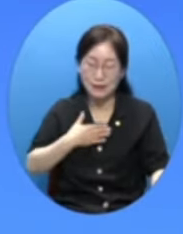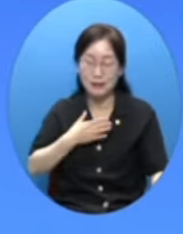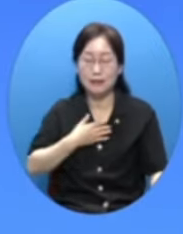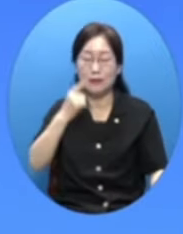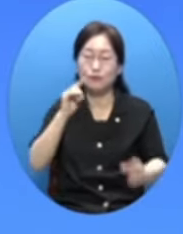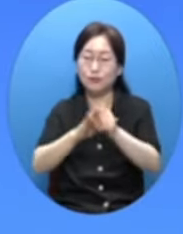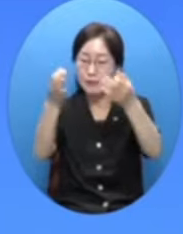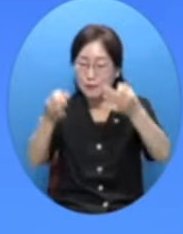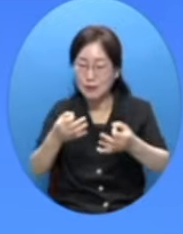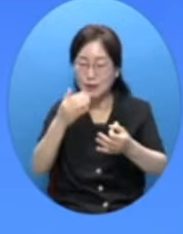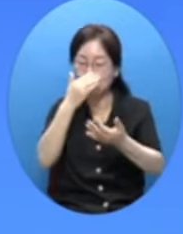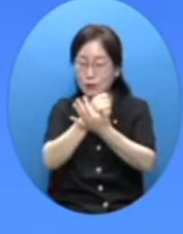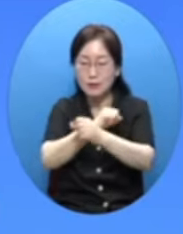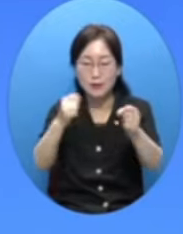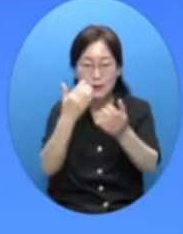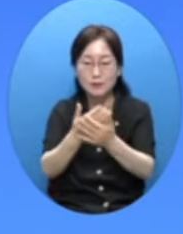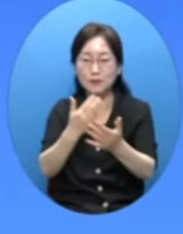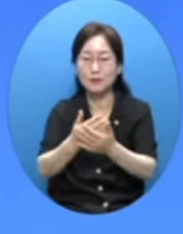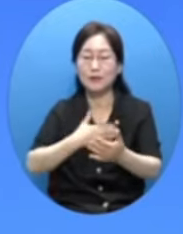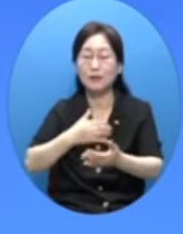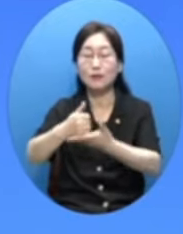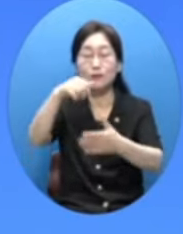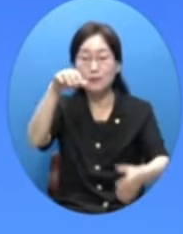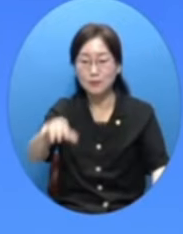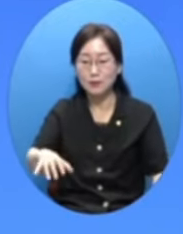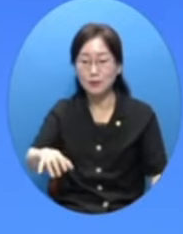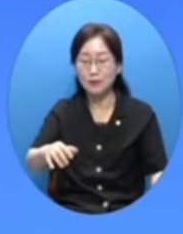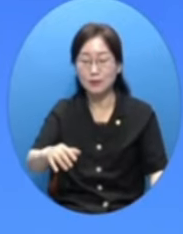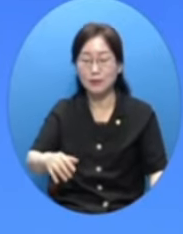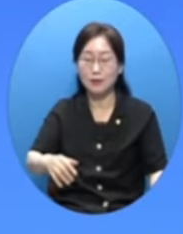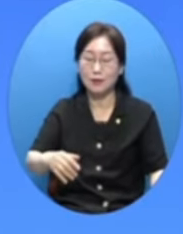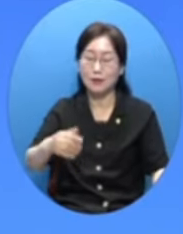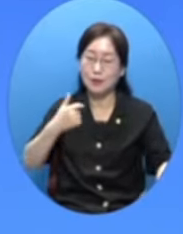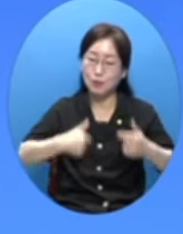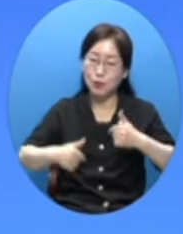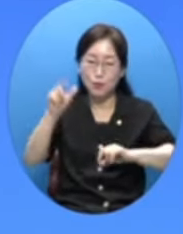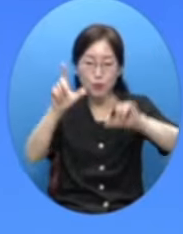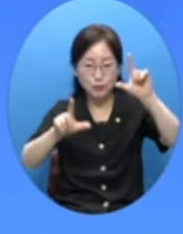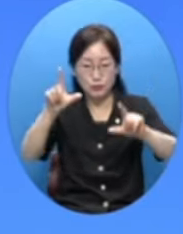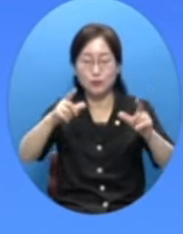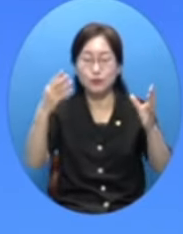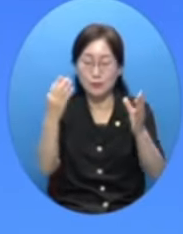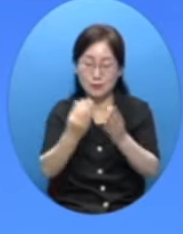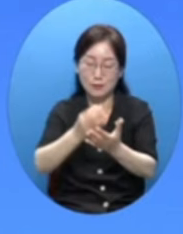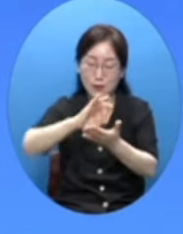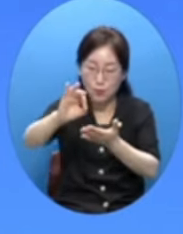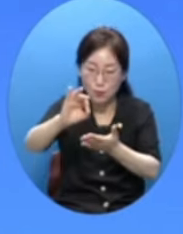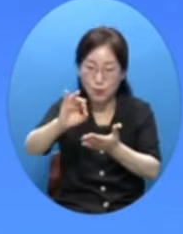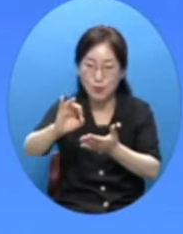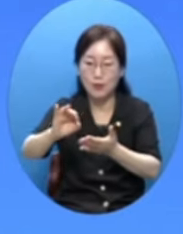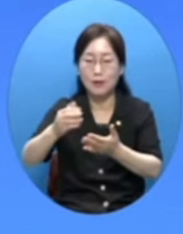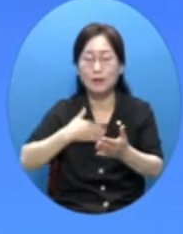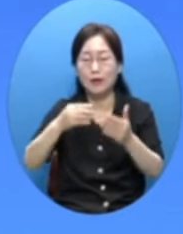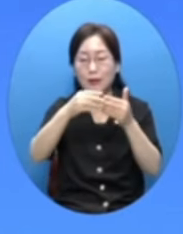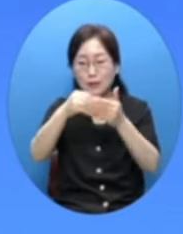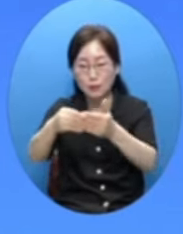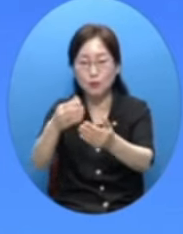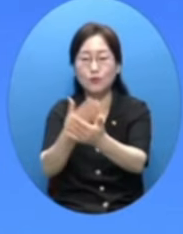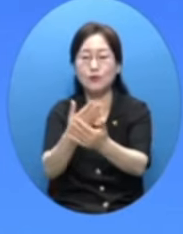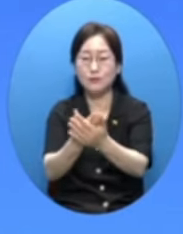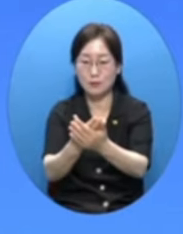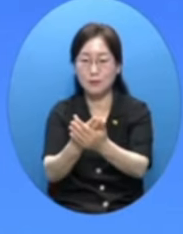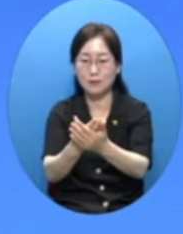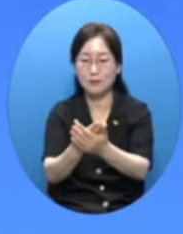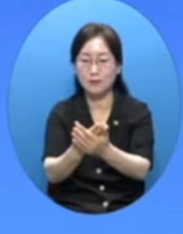여겨주시고 내 죄를 사하여 주시고 내가 주 앞에 주님이 기뻐하신 모습으로 온전하게 쓰임받을 수 있도록 나를 인도하여